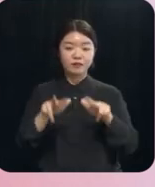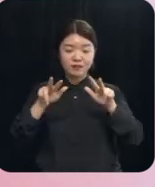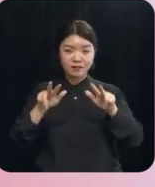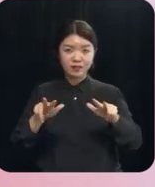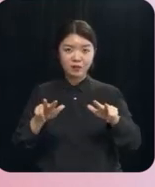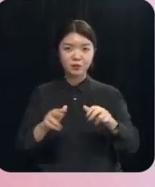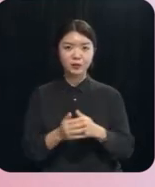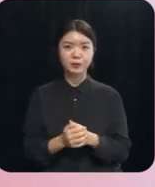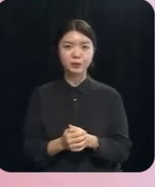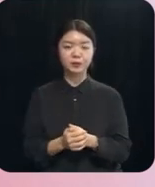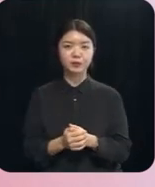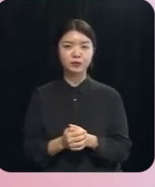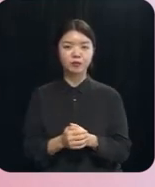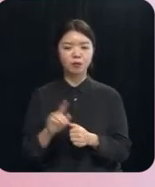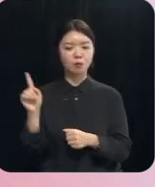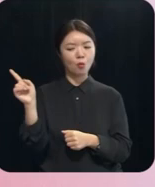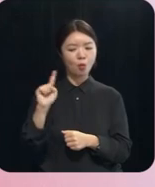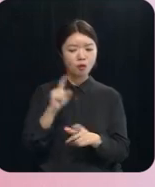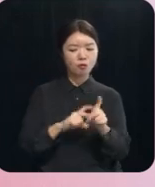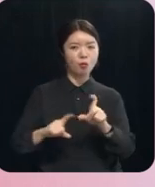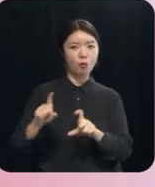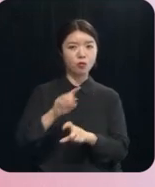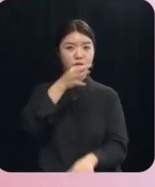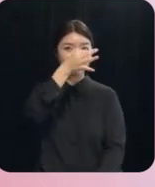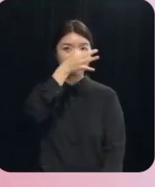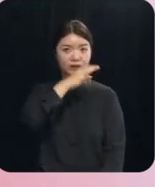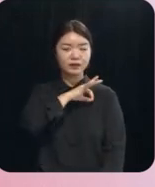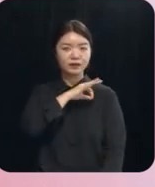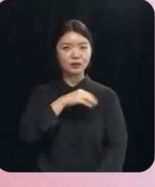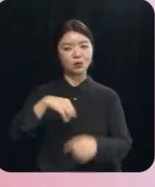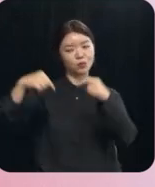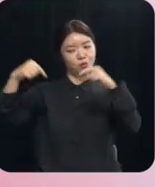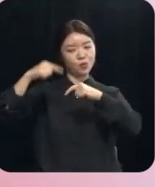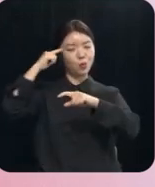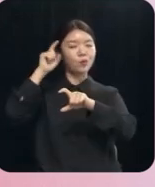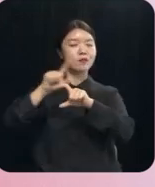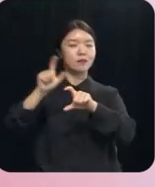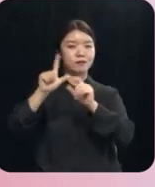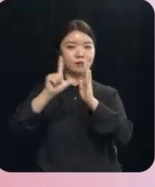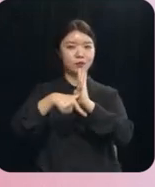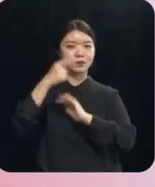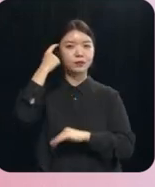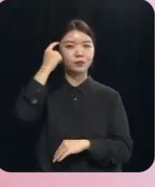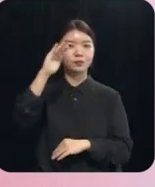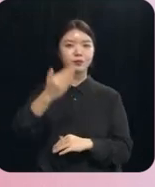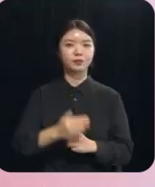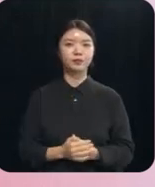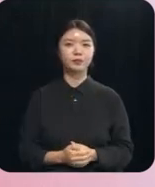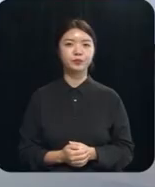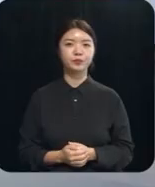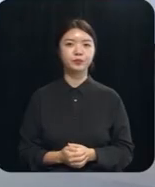지금은 어느 게 제주도의 이익인지 부분을 논의하고 고민해야 될 시간이라고 생각을 합니다.